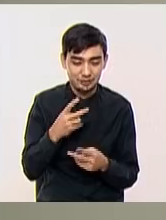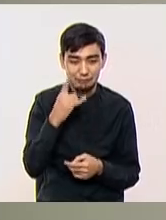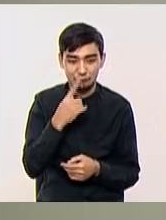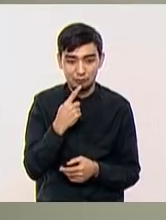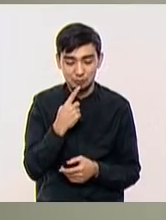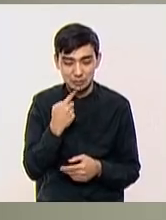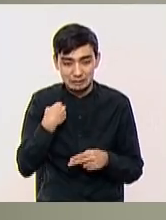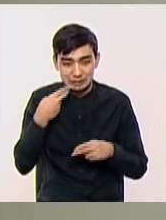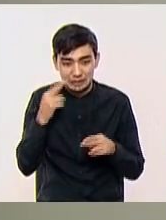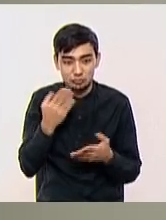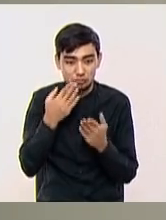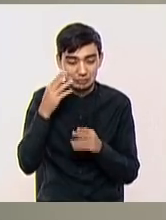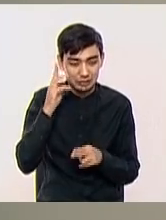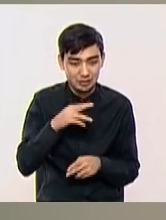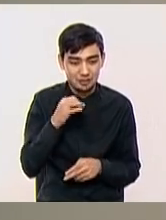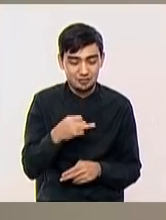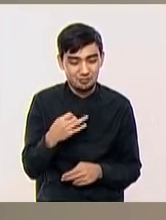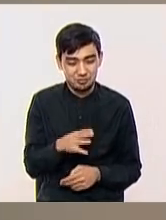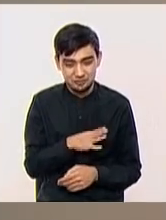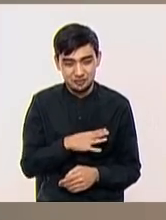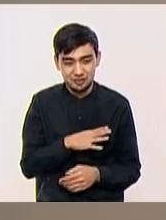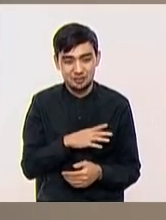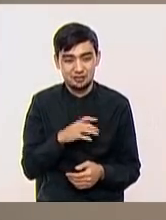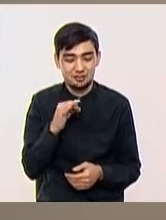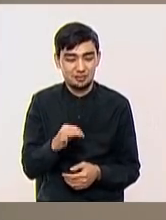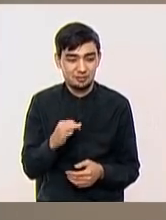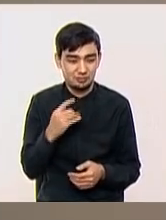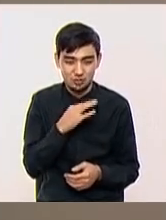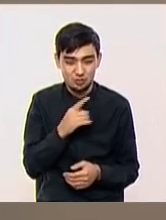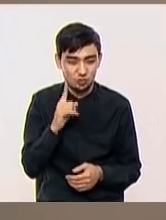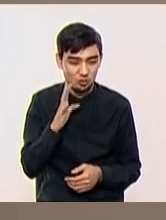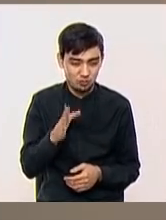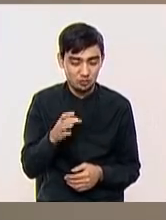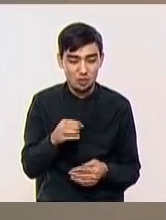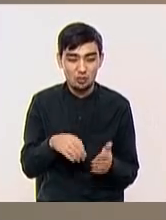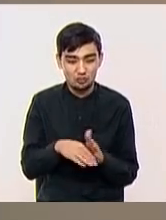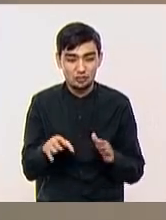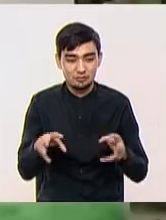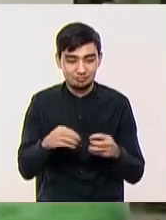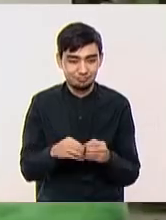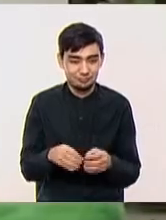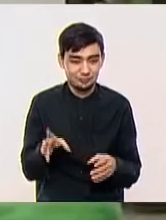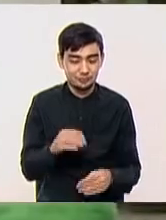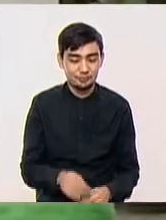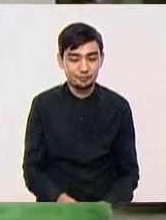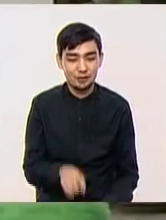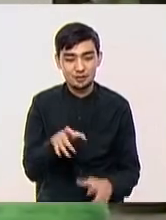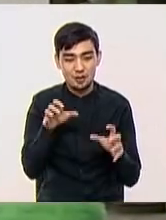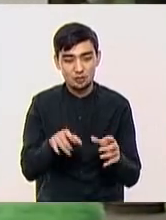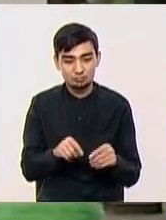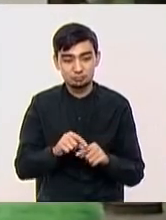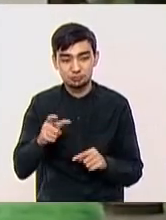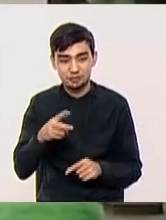тілін сөйлей алмайтын, пайдалана алмайтын да әлеуметтік қабатымыз жоқ емес. Ал бұл заңды жүзеге